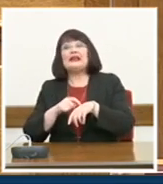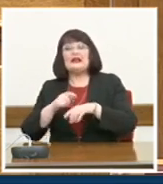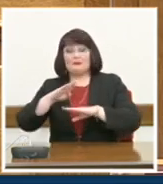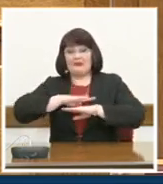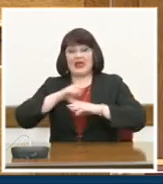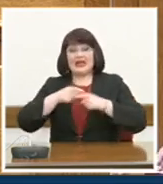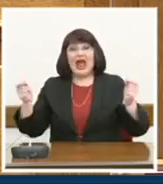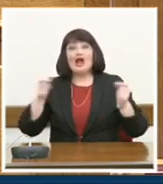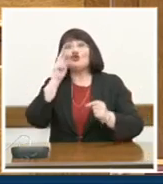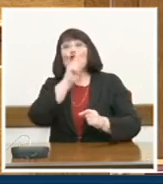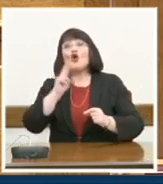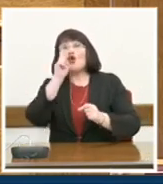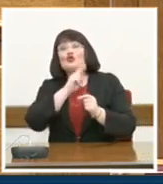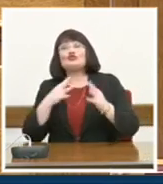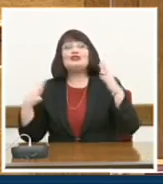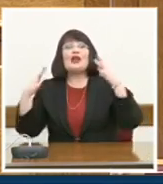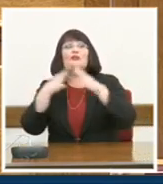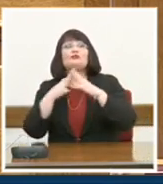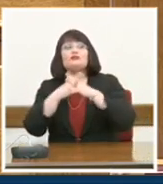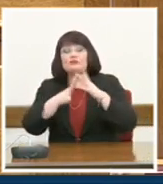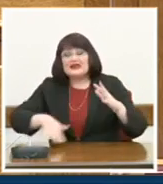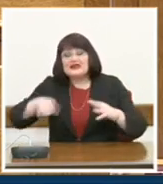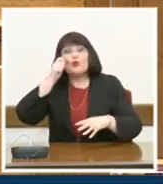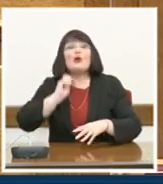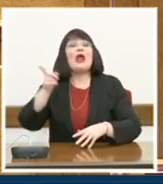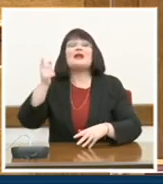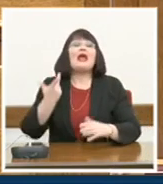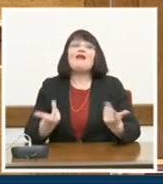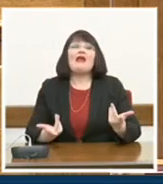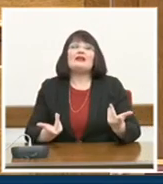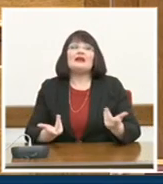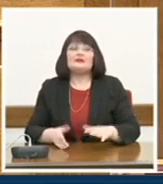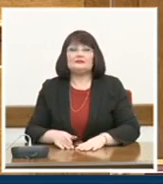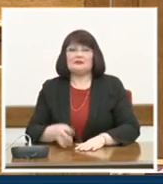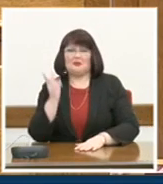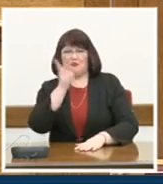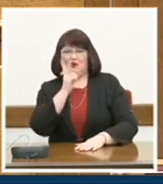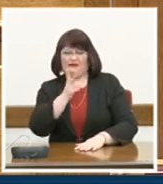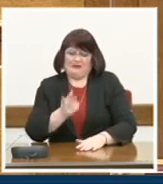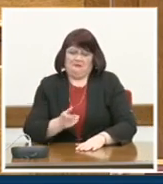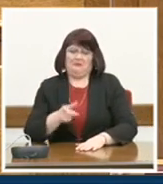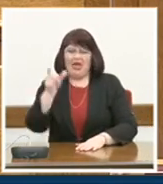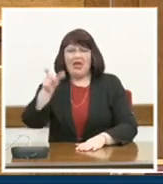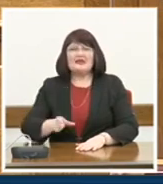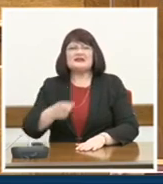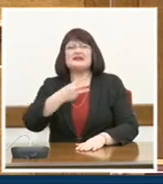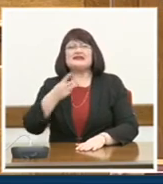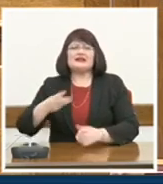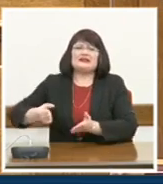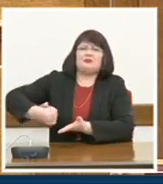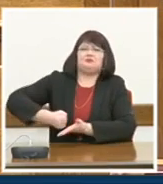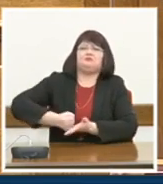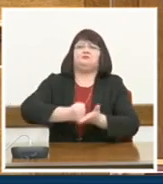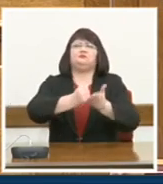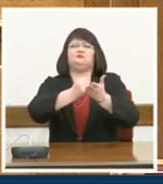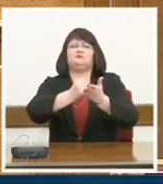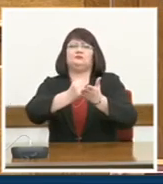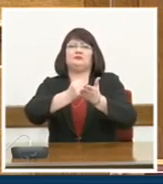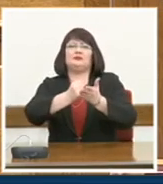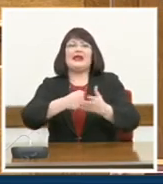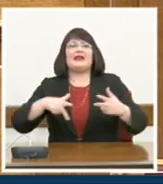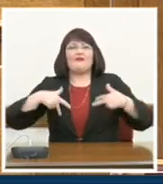Ρωσία στο έδαφος της Ουκρανίας. Μα τι μομφή να καταθέσετε, αφού εσείς έχετε βάλει πλάτη και ως κυβέρνηση και